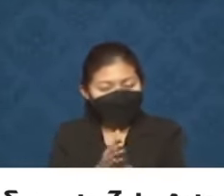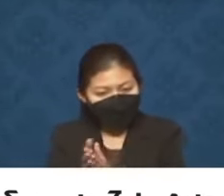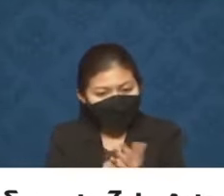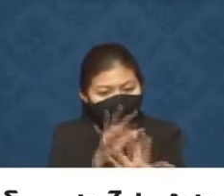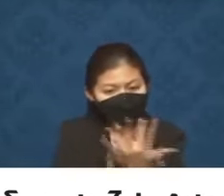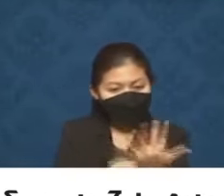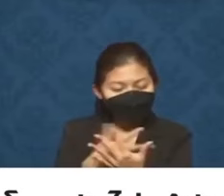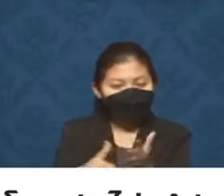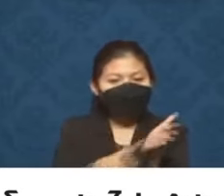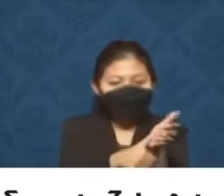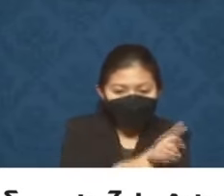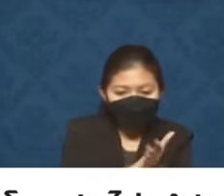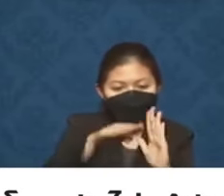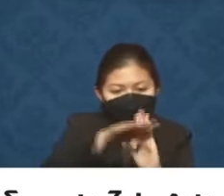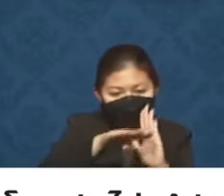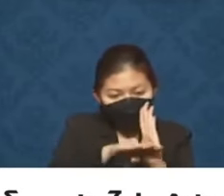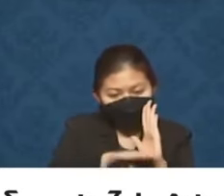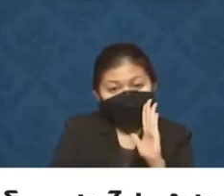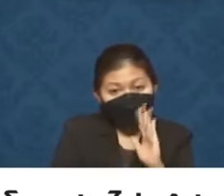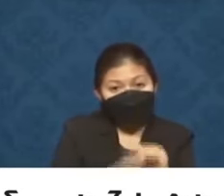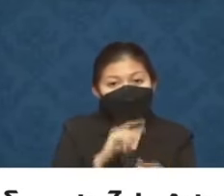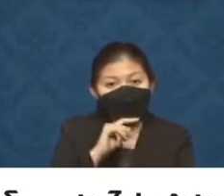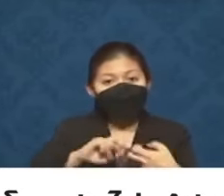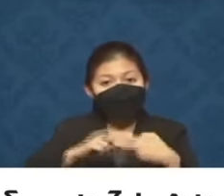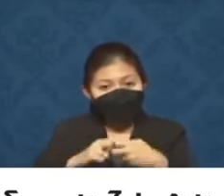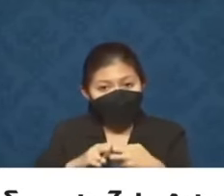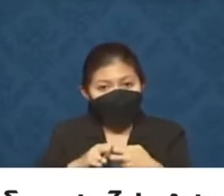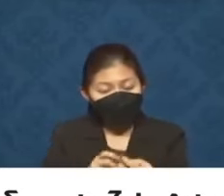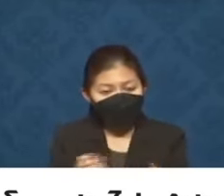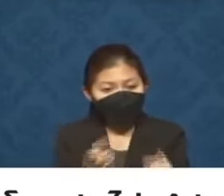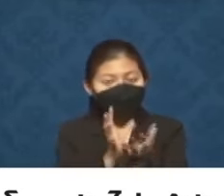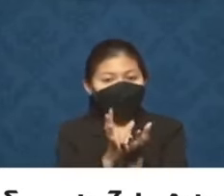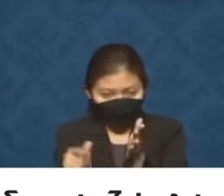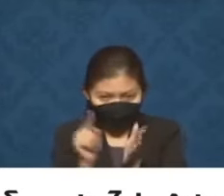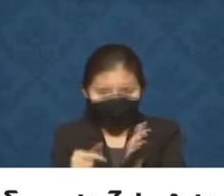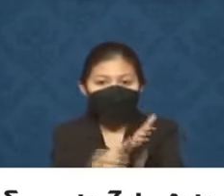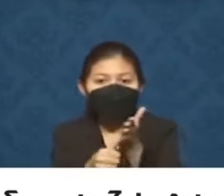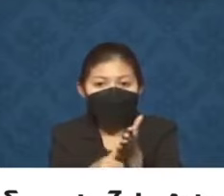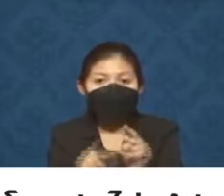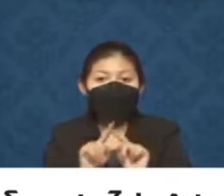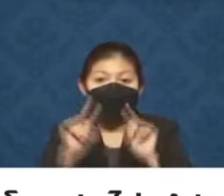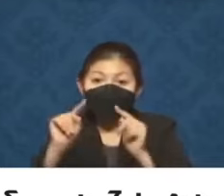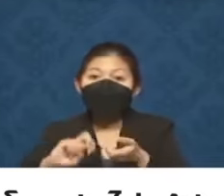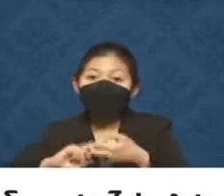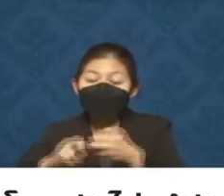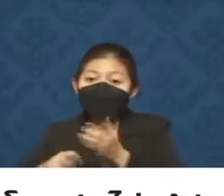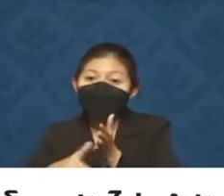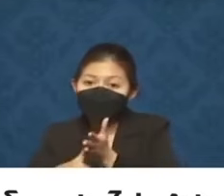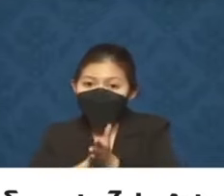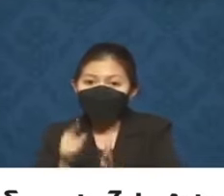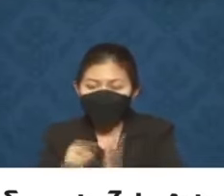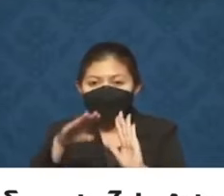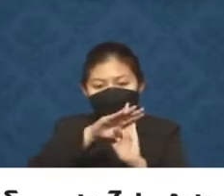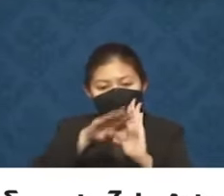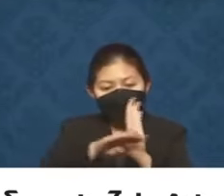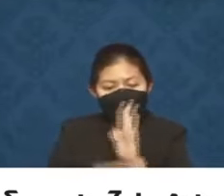ไขเหล่านี้มาตามลำดับทุกปัญหาเมื่อมันเกิดก็ต้องแก้แต่การแก้มันต้องมีมาตรการมีวิธีการมีกลไก